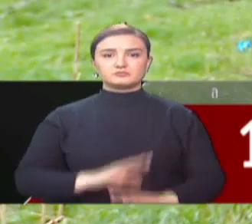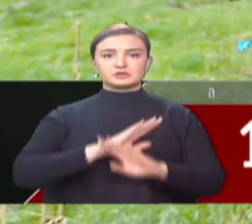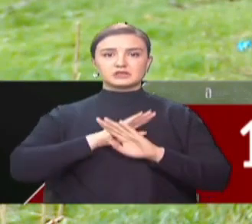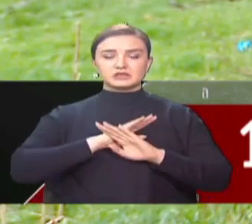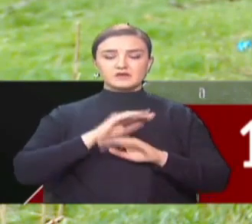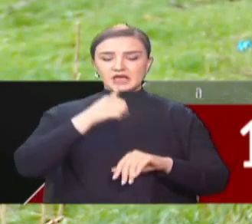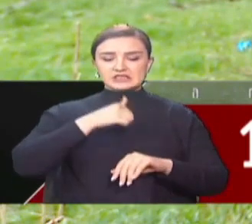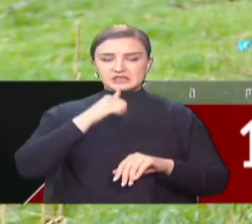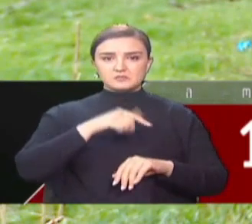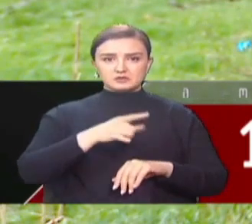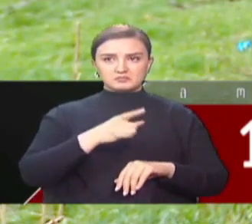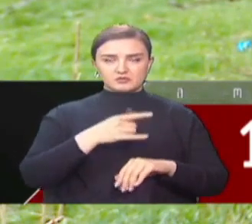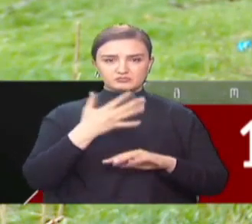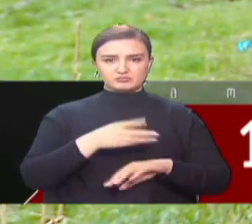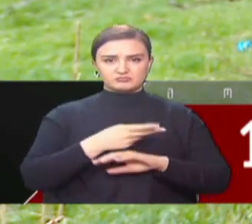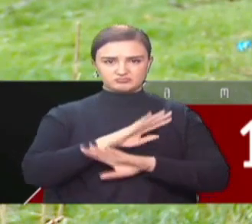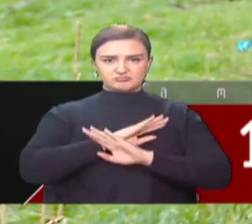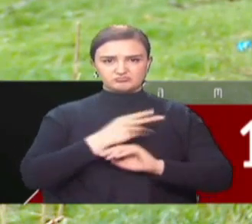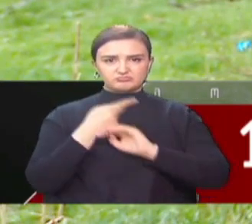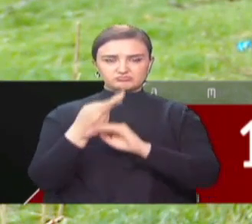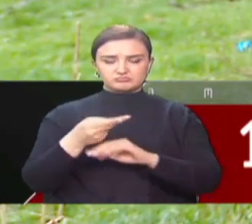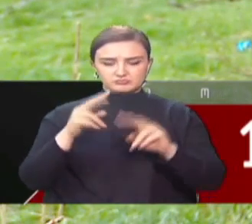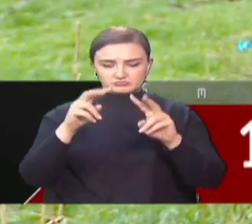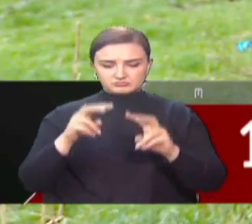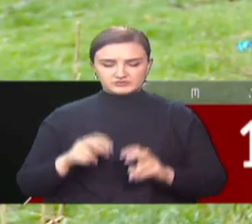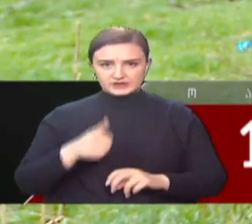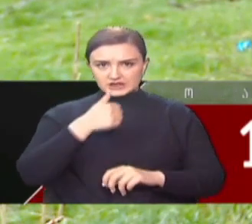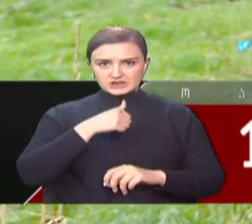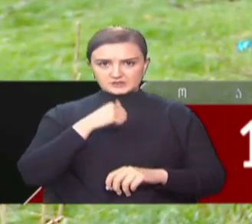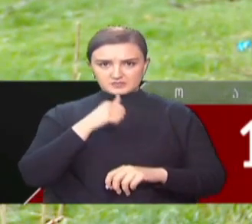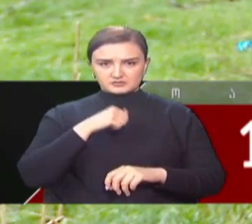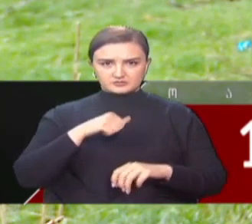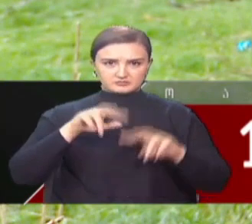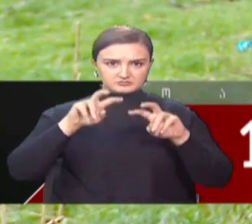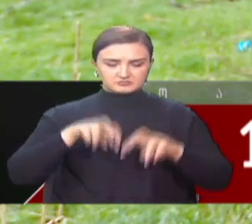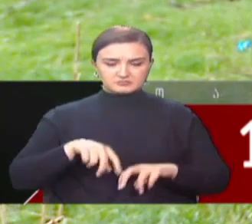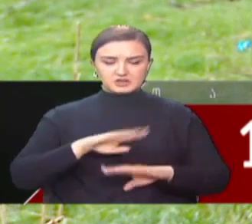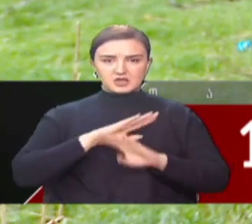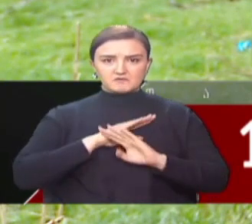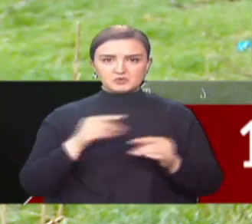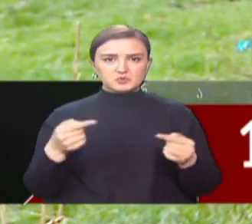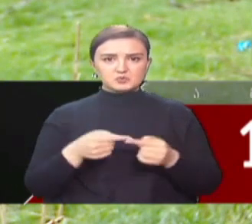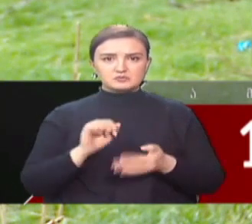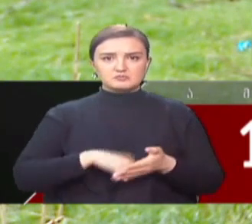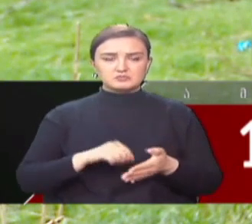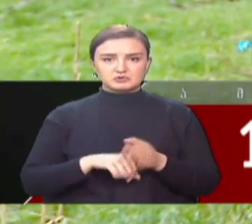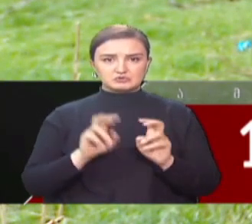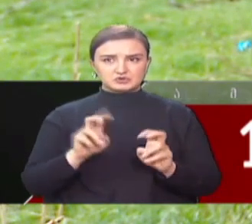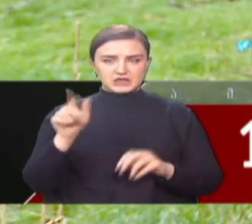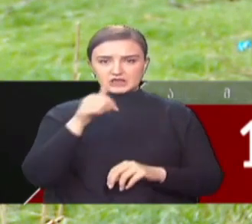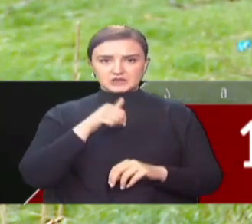გარდაცვლილი ექსპერტიზაზეა გადასვენებული და მას სხვადასხვა სახის ექსპერტიზები უტარდება და გარდაცვალების ზუსტ მიზეზს